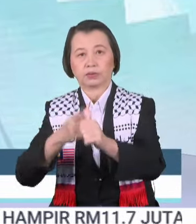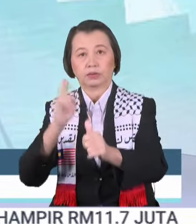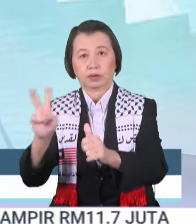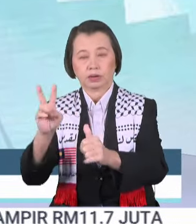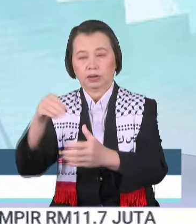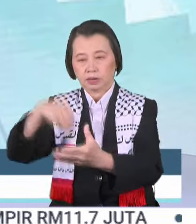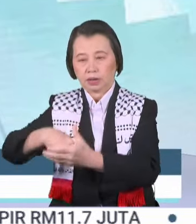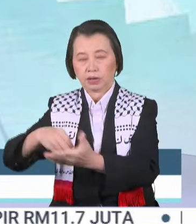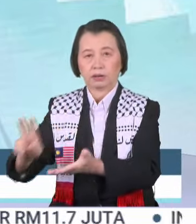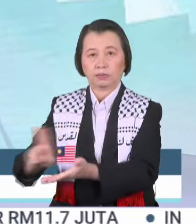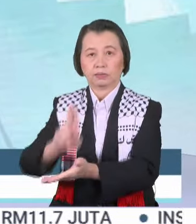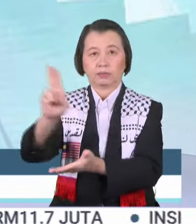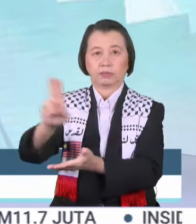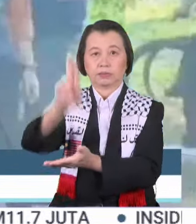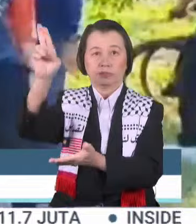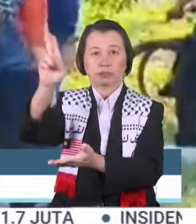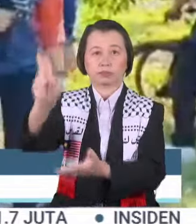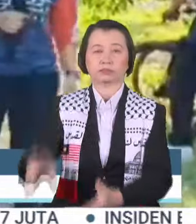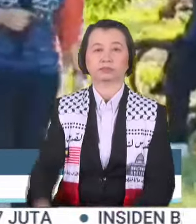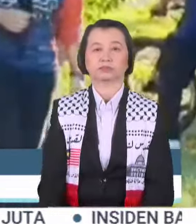di universiti berkenaan.